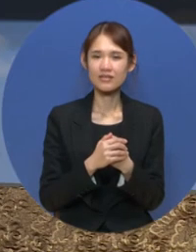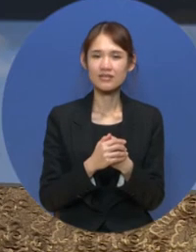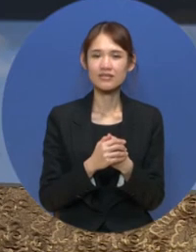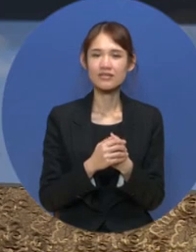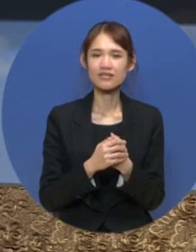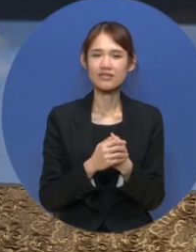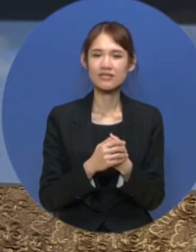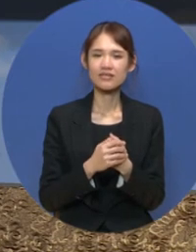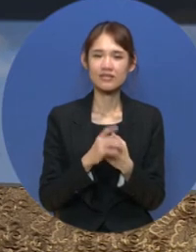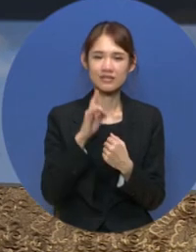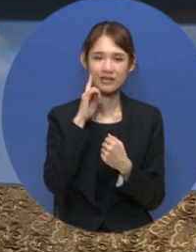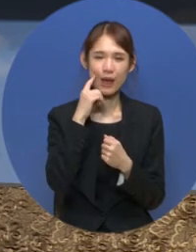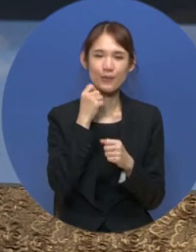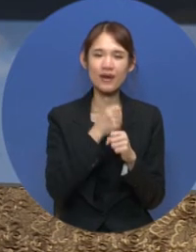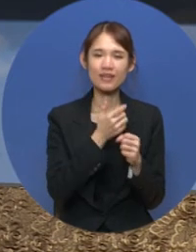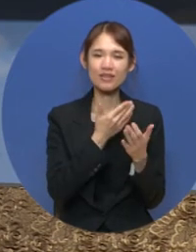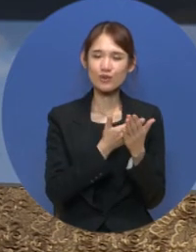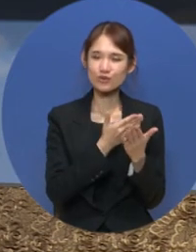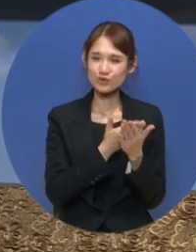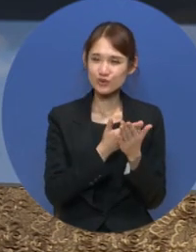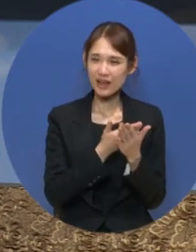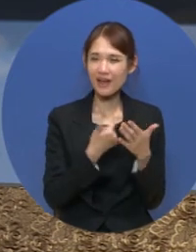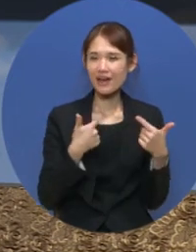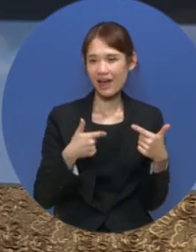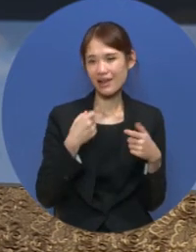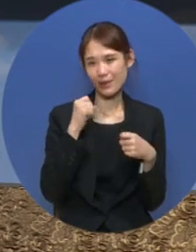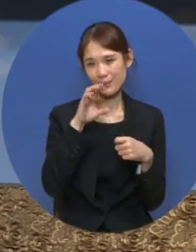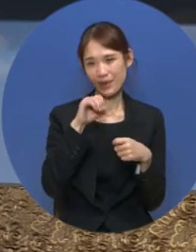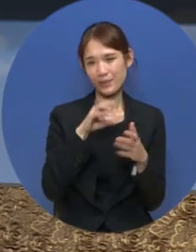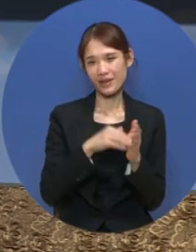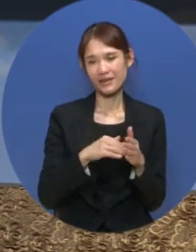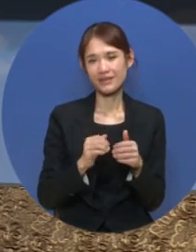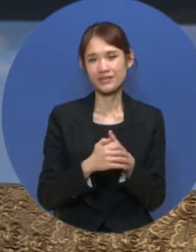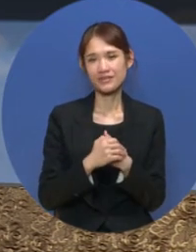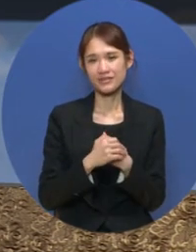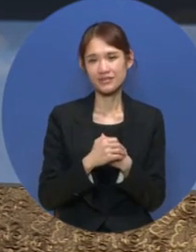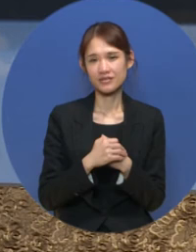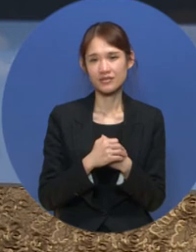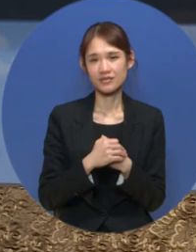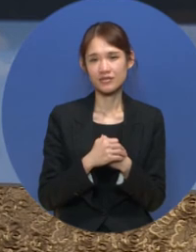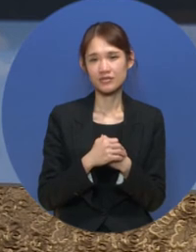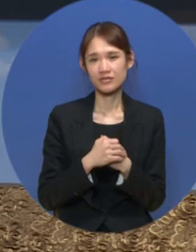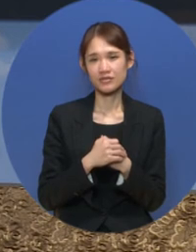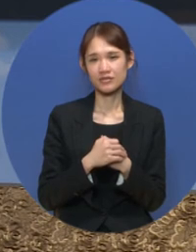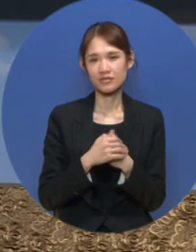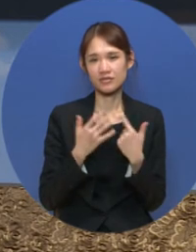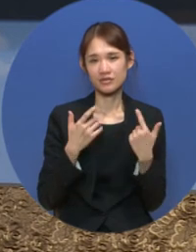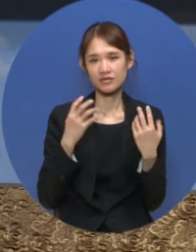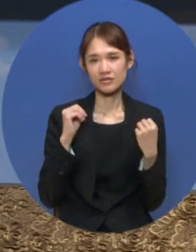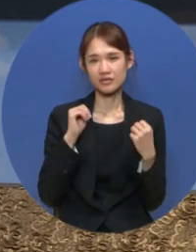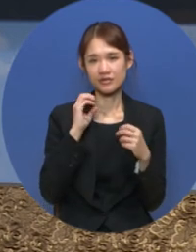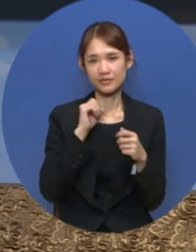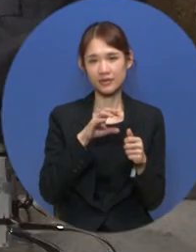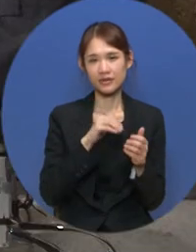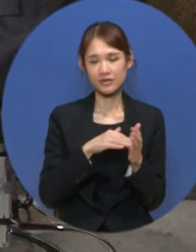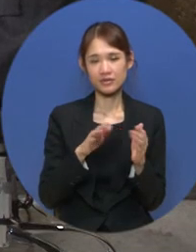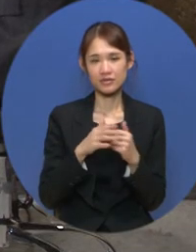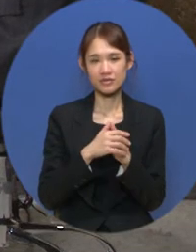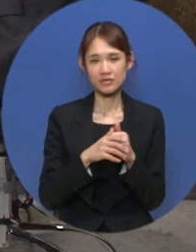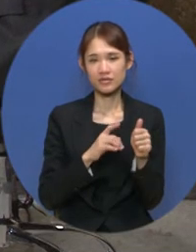물어보세요. 그럴 때 이쁘게 그렇죠. 만들어야 항상 요새는 예쁘고 그렇게, 그렇죠. 싶잖아요. 예, 그 얘기를 많이 했었어요. 그리고